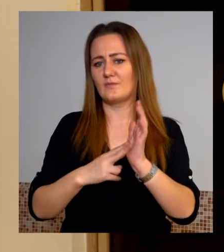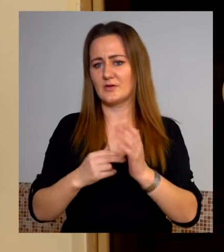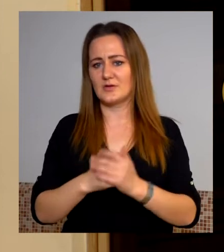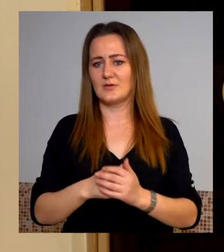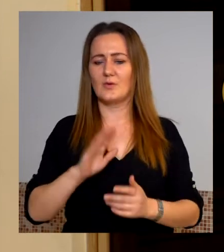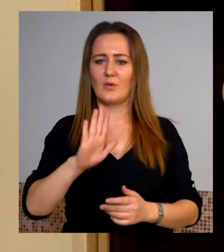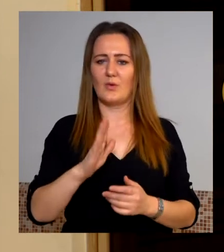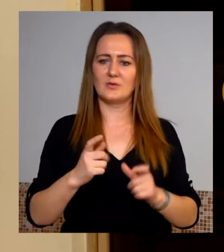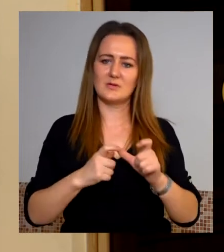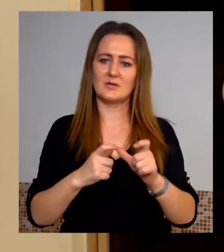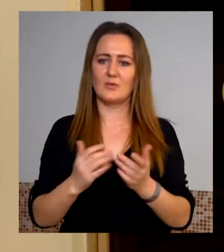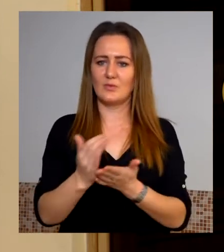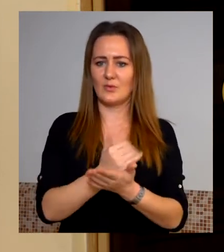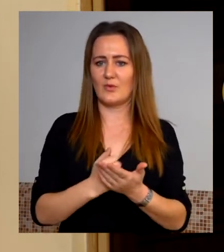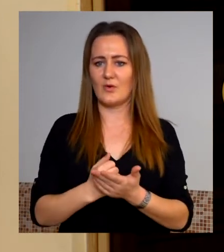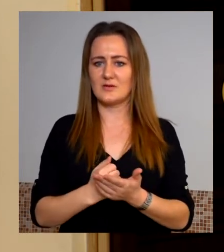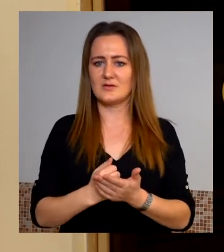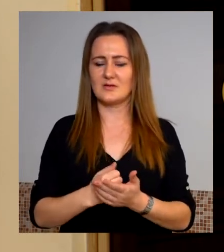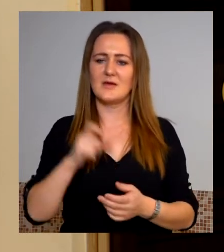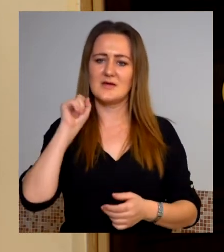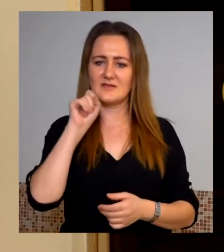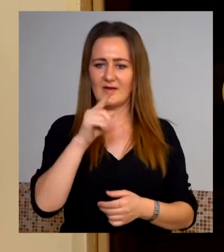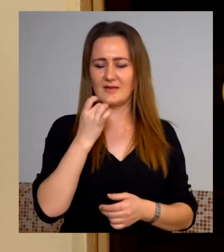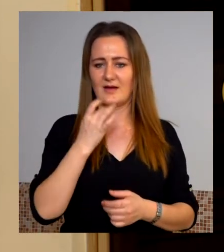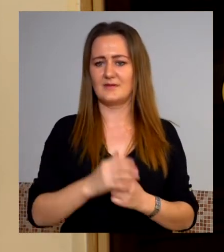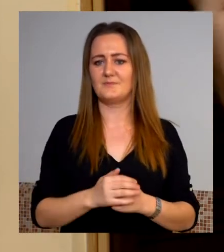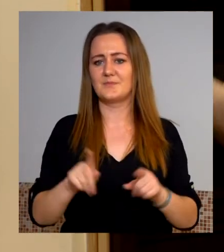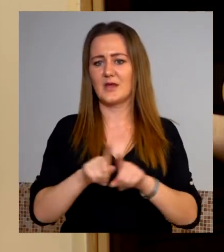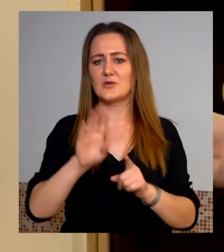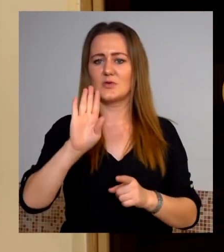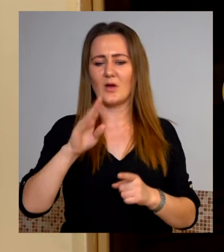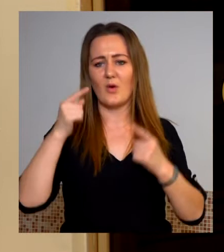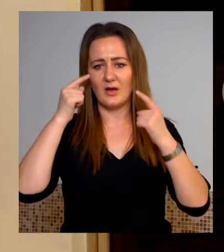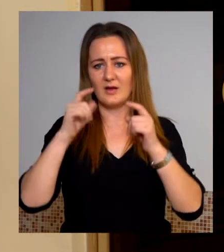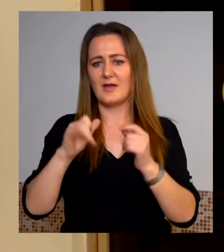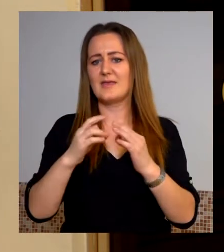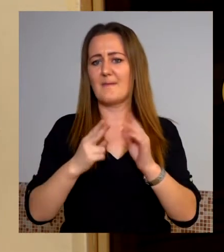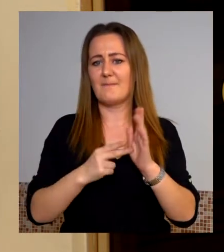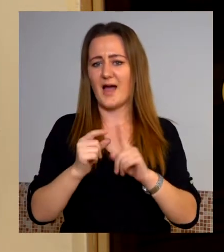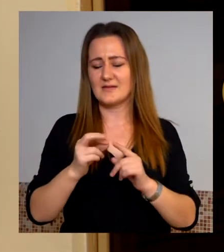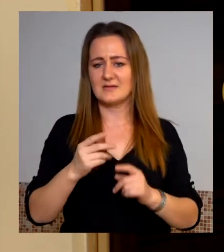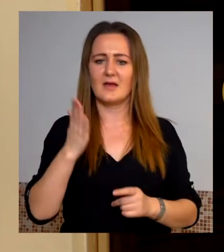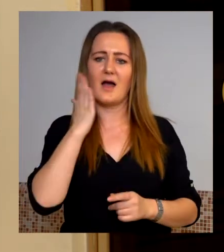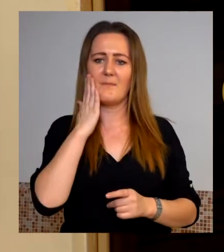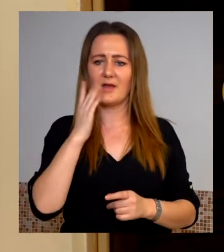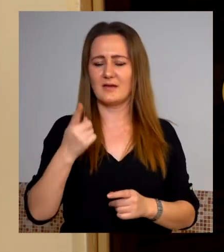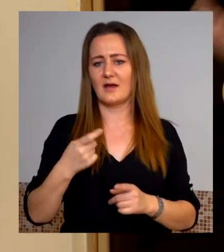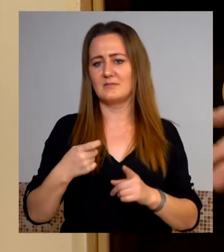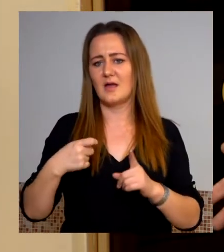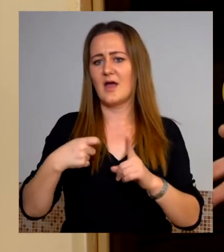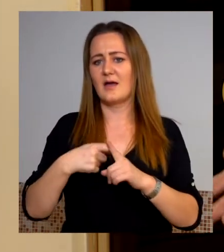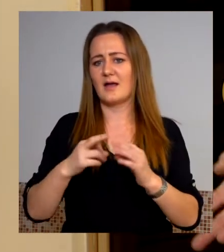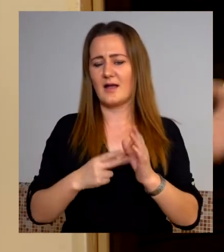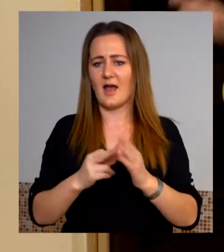oni saunu koriste praktički svakodnevno. Isto tako to rade i Japanci, u Americi, odnosno u Kanadi se koriste